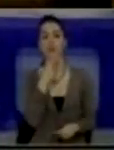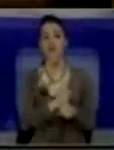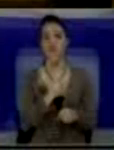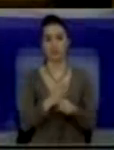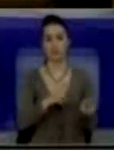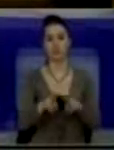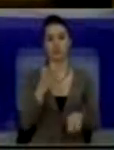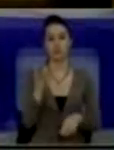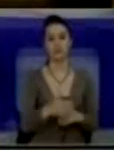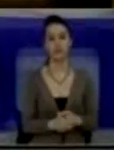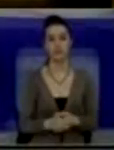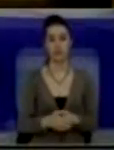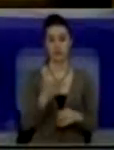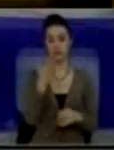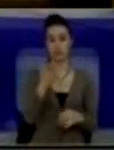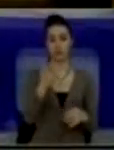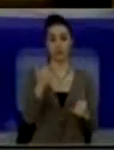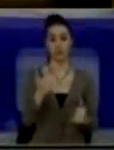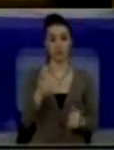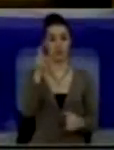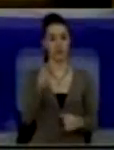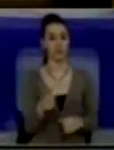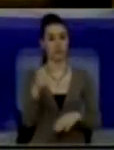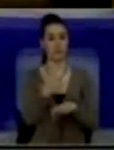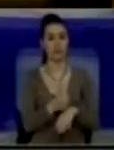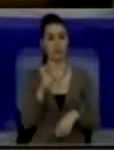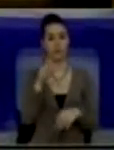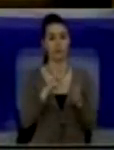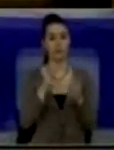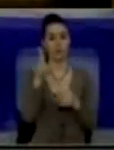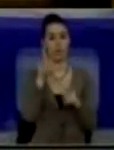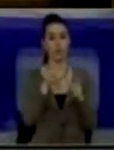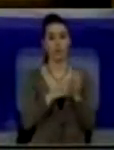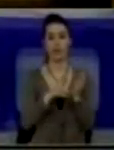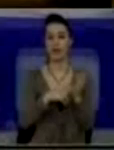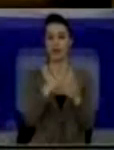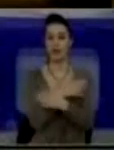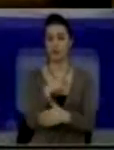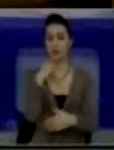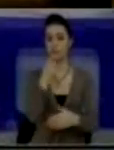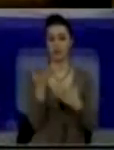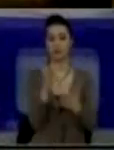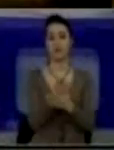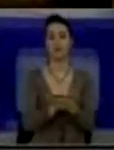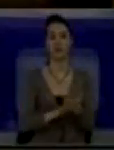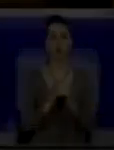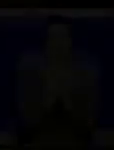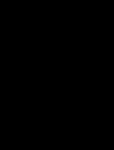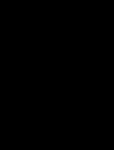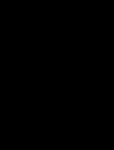prokuror. Zoti Lumezi ju ftoi publikisht të deklaroheni se a do të filloni hetimet apo do të heshni.